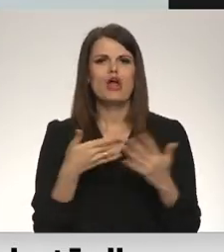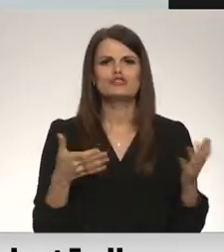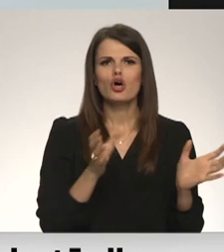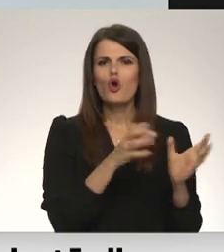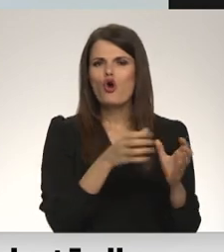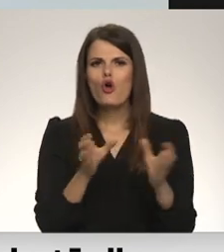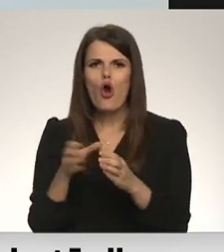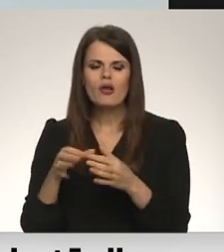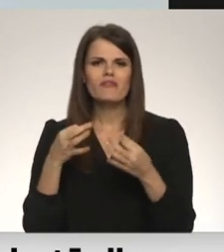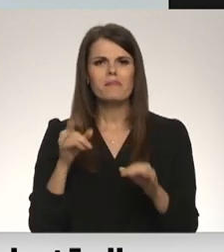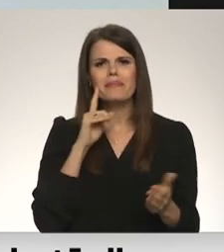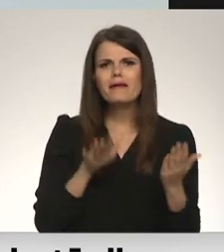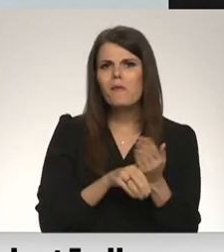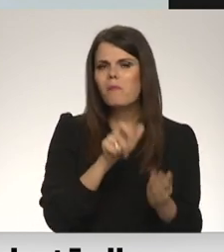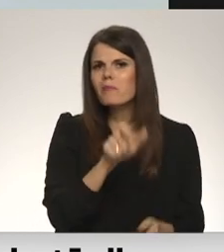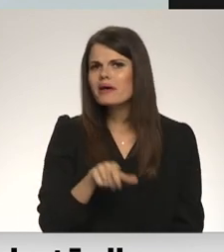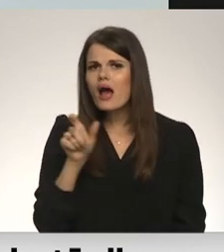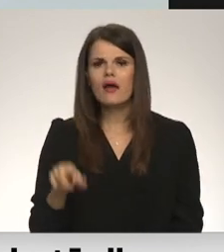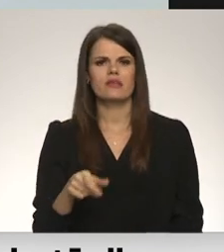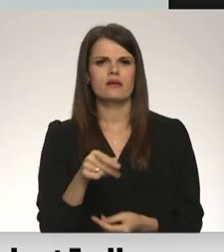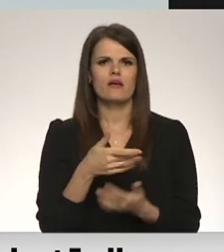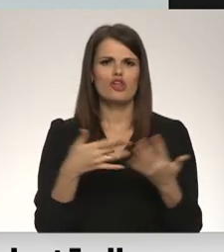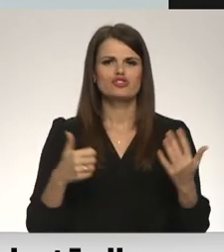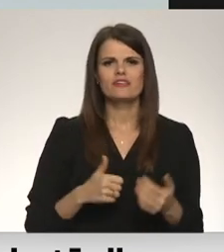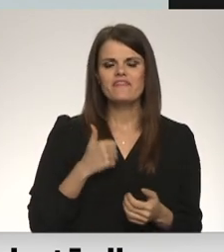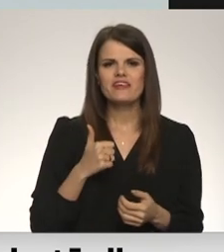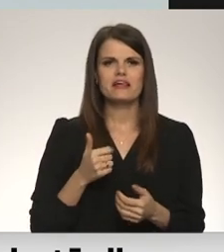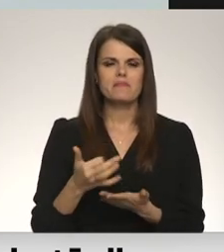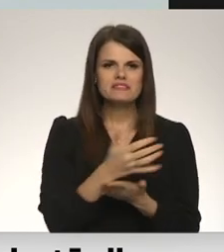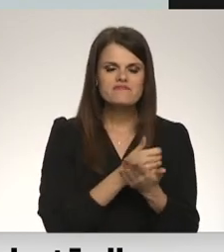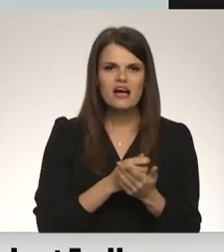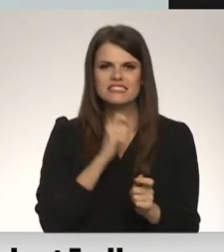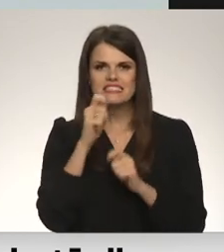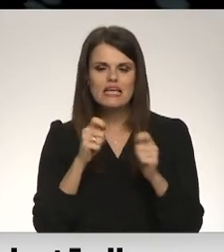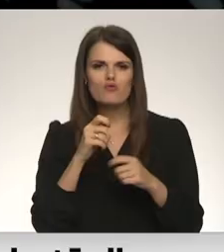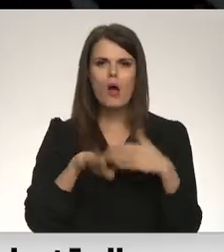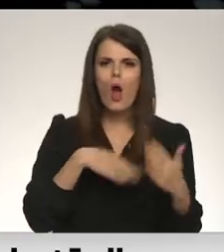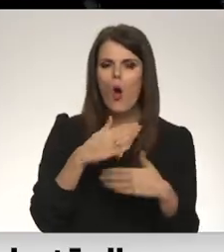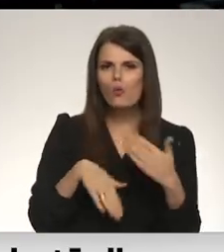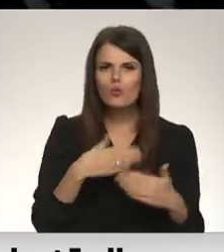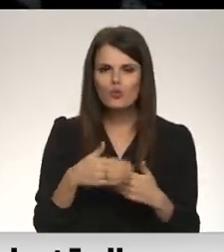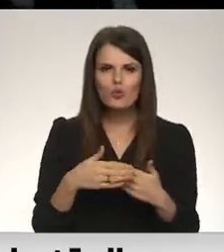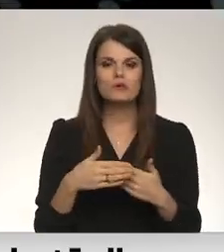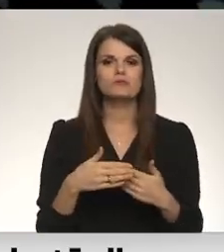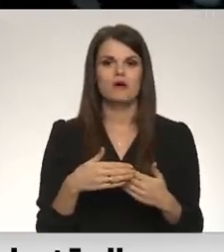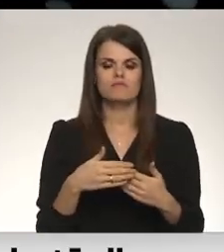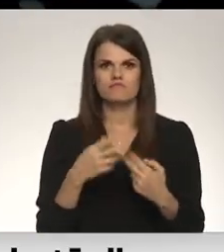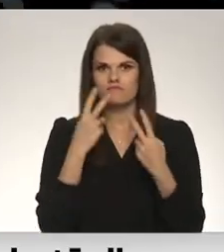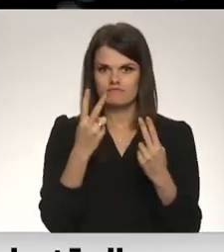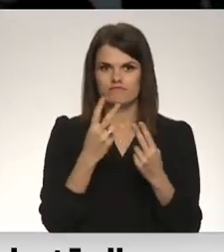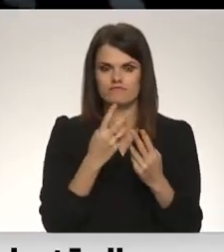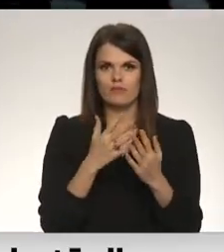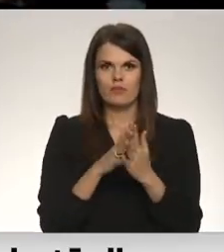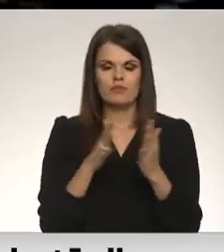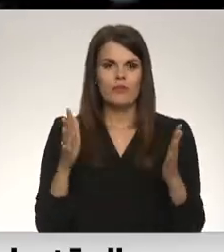kolektīvi, brīvprātīgiem uzņēmumi, kas ved ziedo audumus. Reaģējot uz straujo